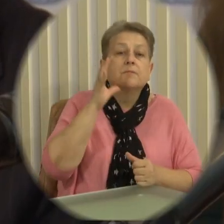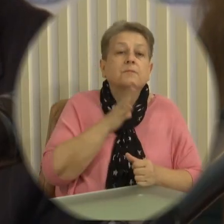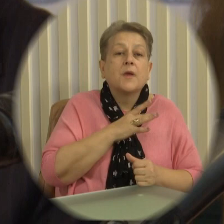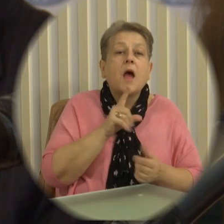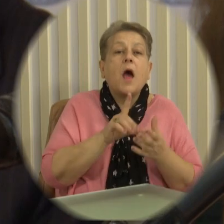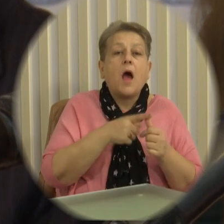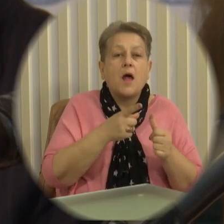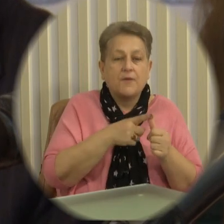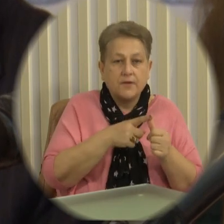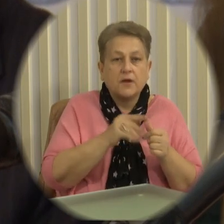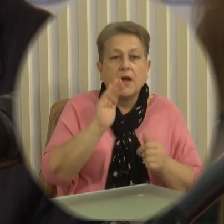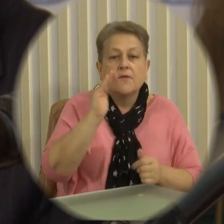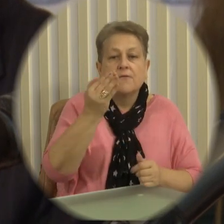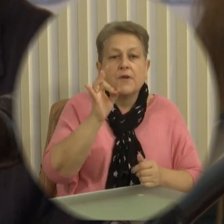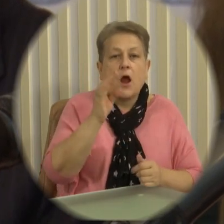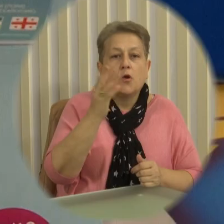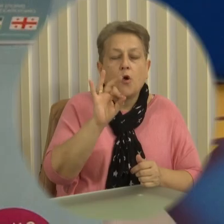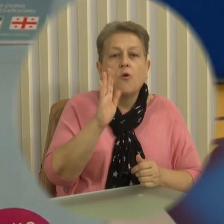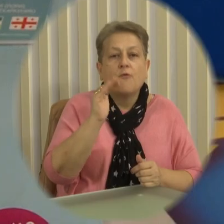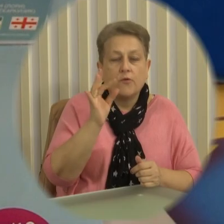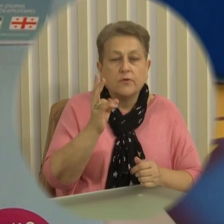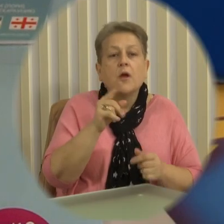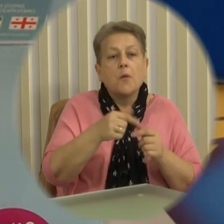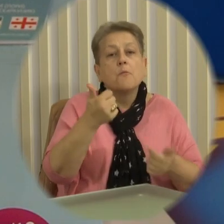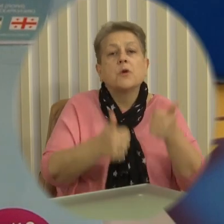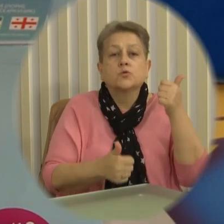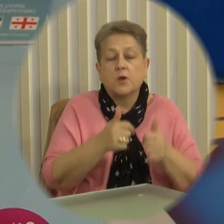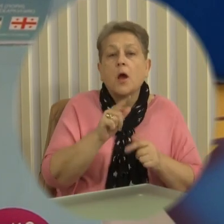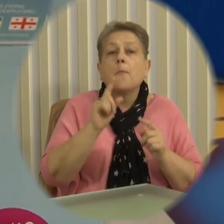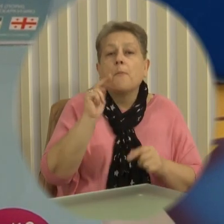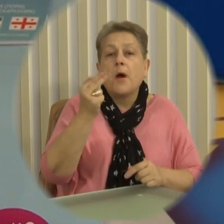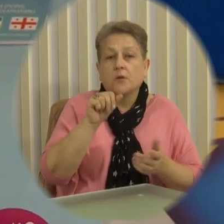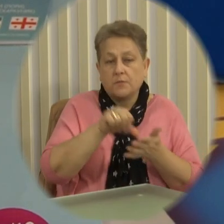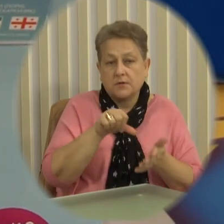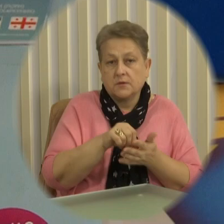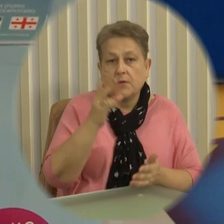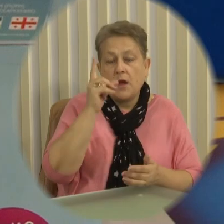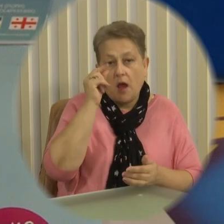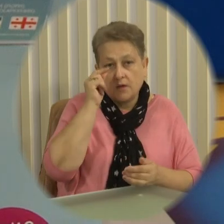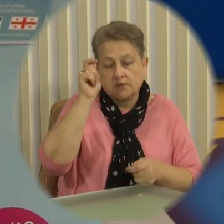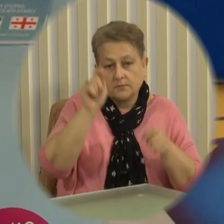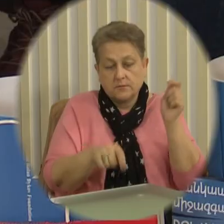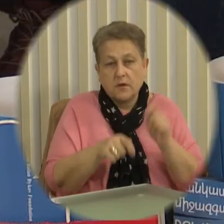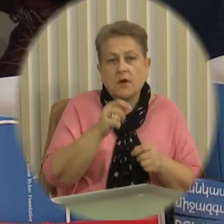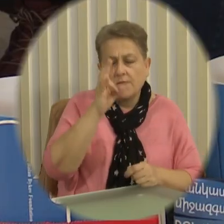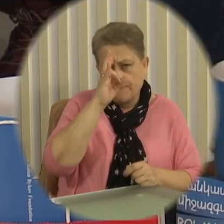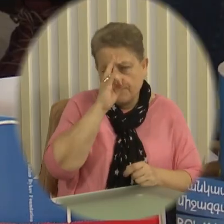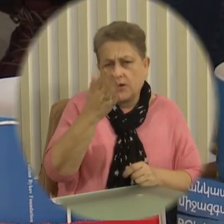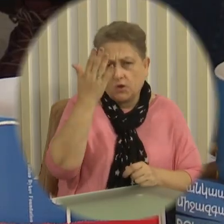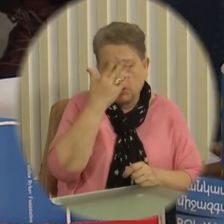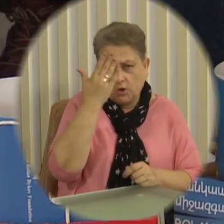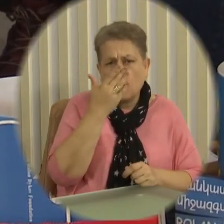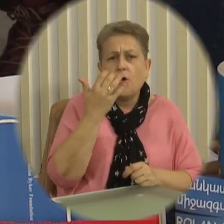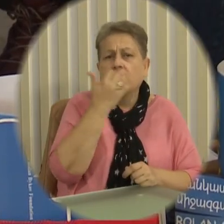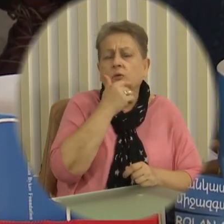ստեղծված անվանակարգը ֆրանկոֆոն ֆիլմեր, այս տարի մրցույթային է։ Փառատոնին մասնակցելու համար Հայաստան կժամանեն անվանի կինոգործիչներ